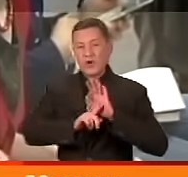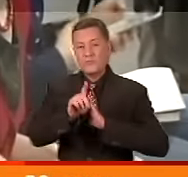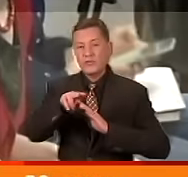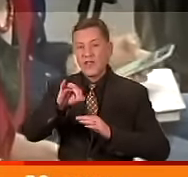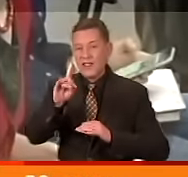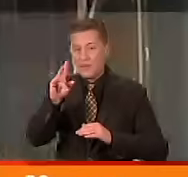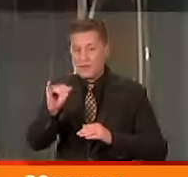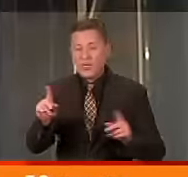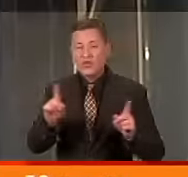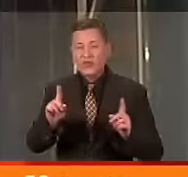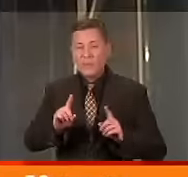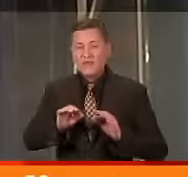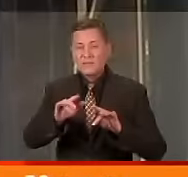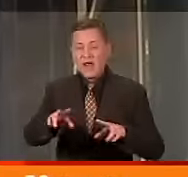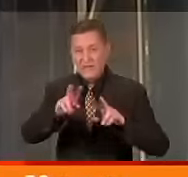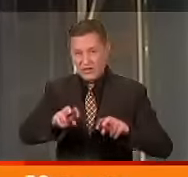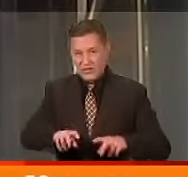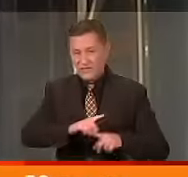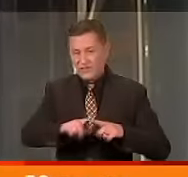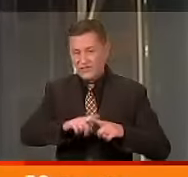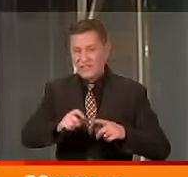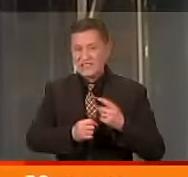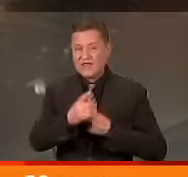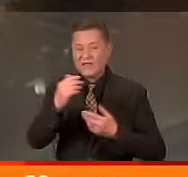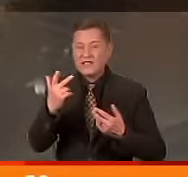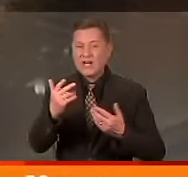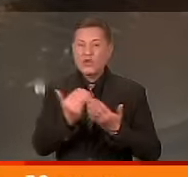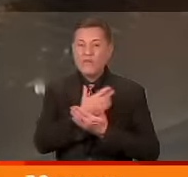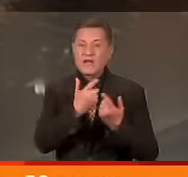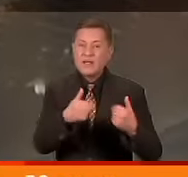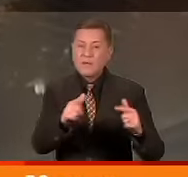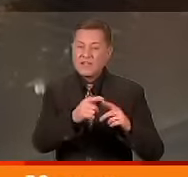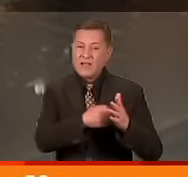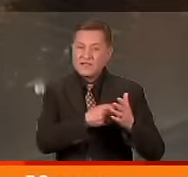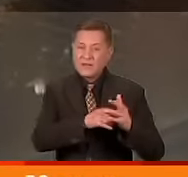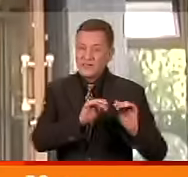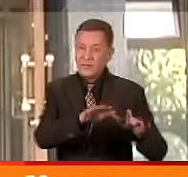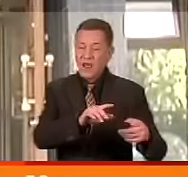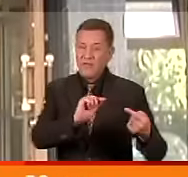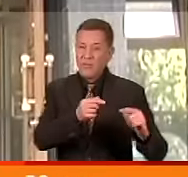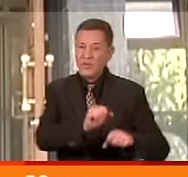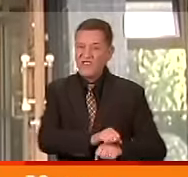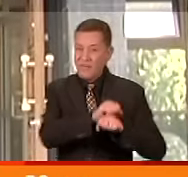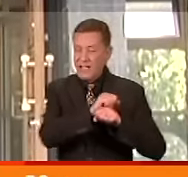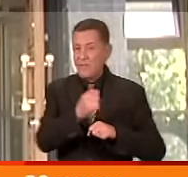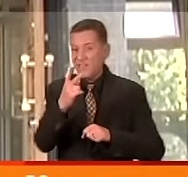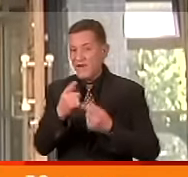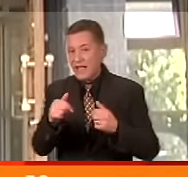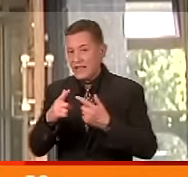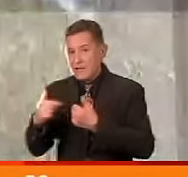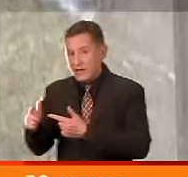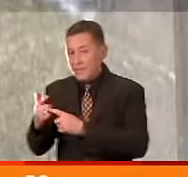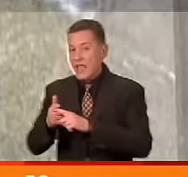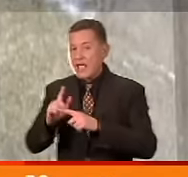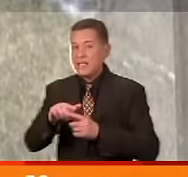справи розслідувалися швидше, в ГПУ з'явилося 3 нових департаменти. Це департамент, який розслідуватиме справи проти майданівців, і 2 департаменти, які